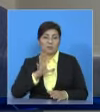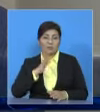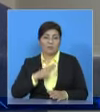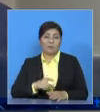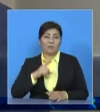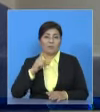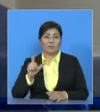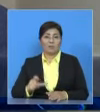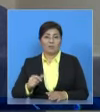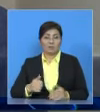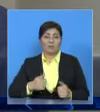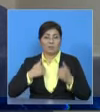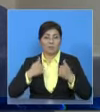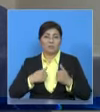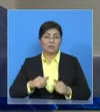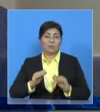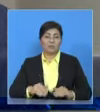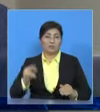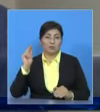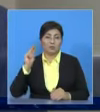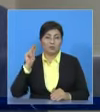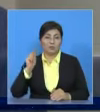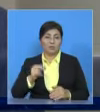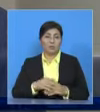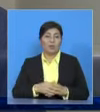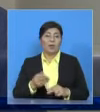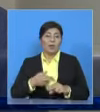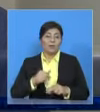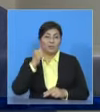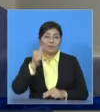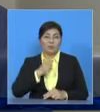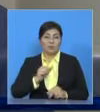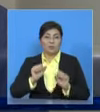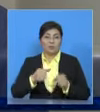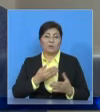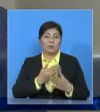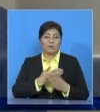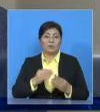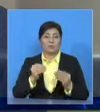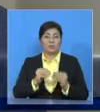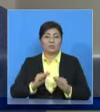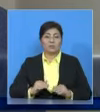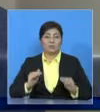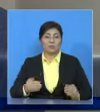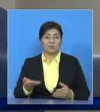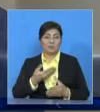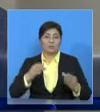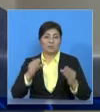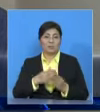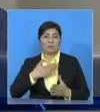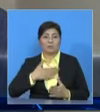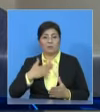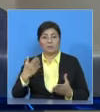людей, мотивировать детей учиться и передавать свои знания. Всего в этом году мы смогли помочь 10 детям. Нашей командой